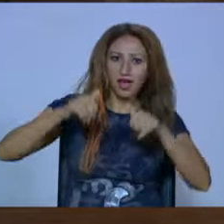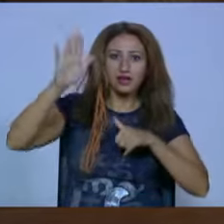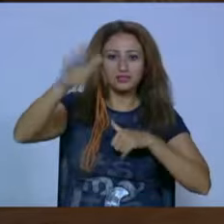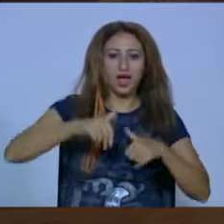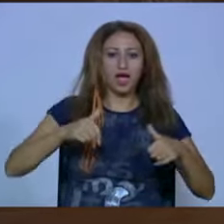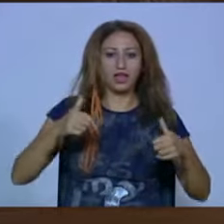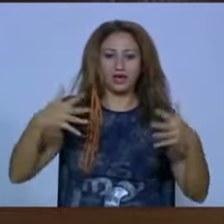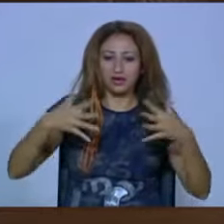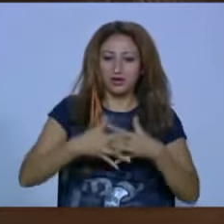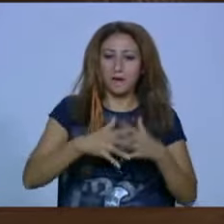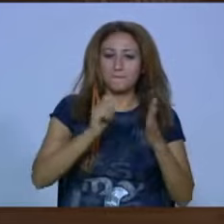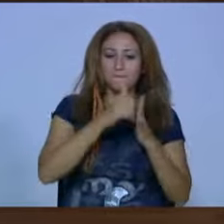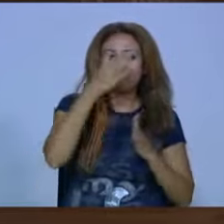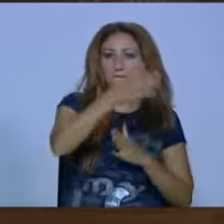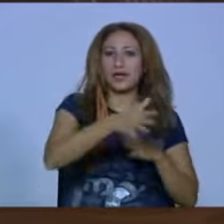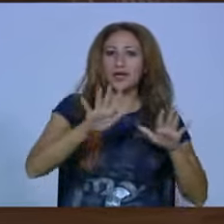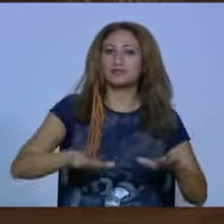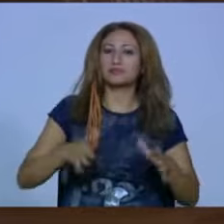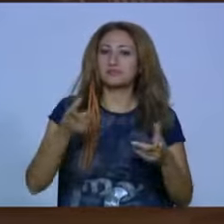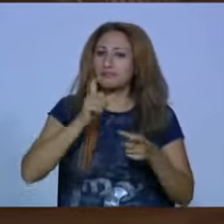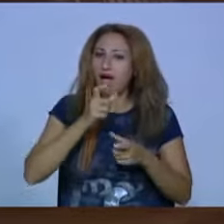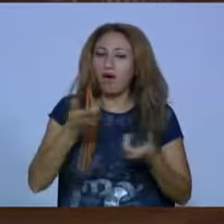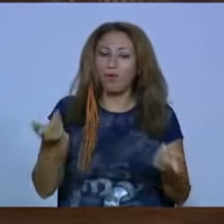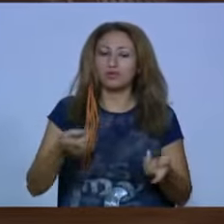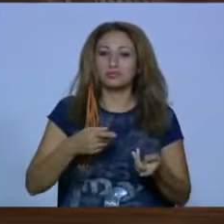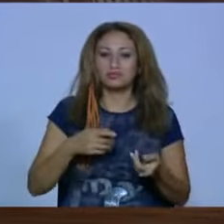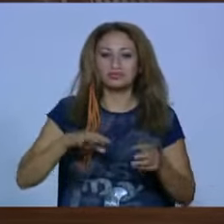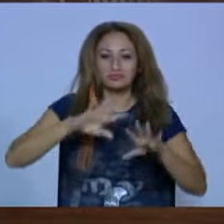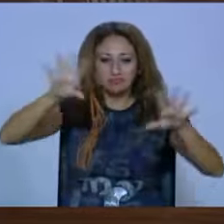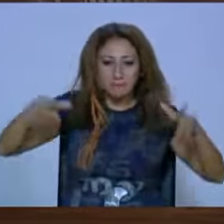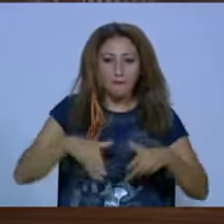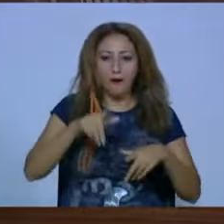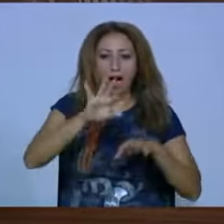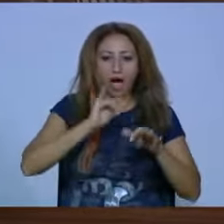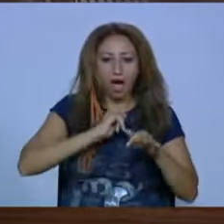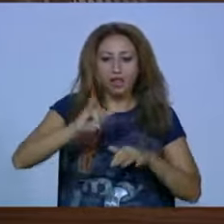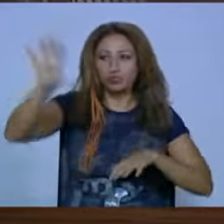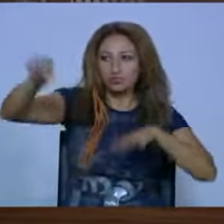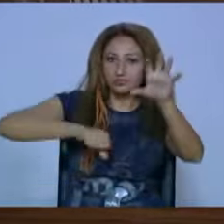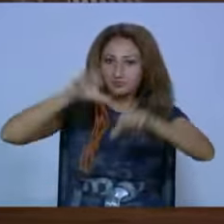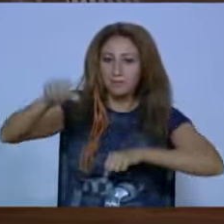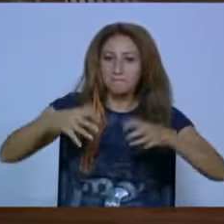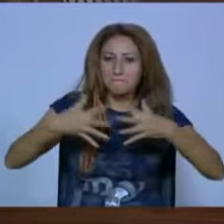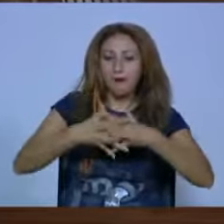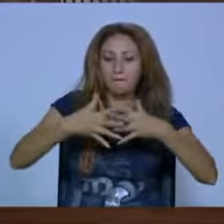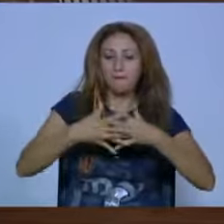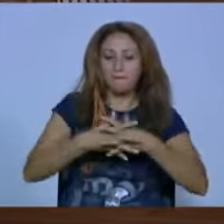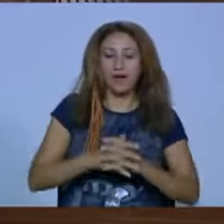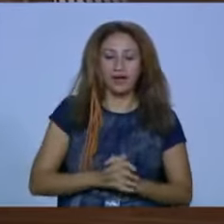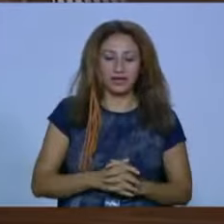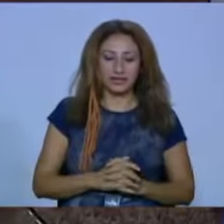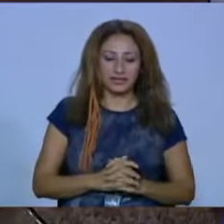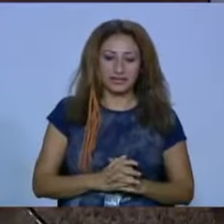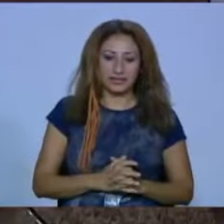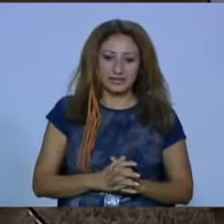لهم تعالوا لنا عند اشرف، لا اما احنا عنده كلنا ملمومين يعني طول الوقت لامم مجموعه، واحساسه ان